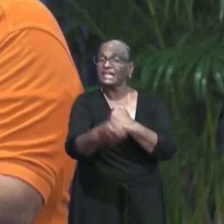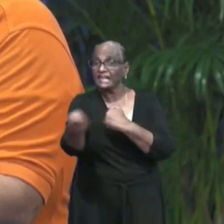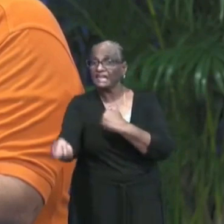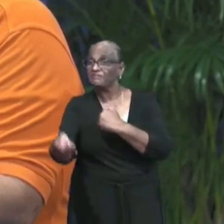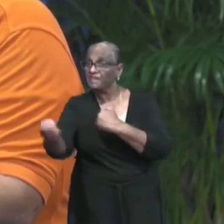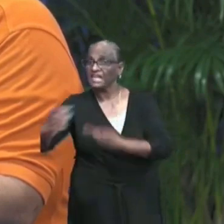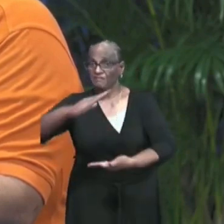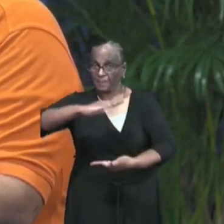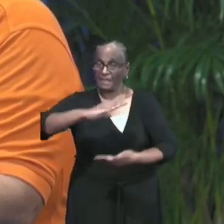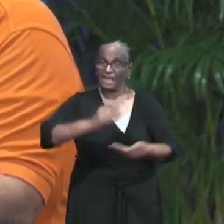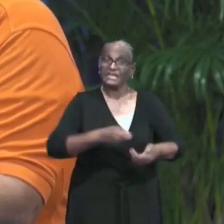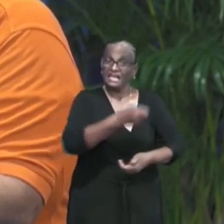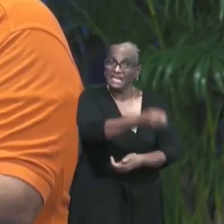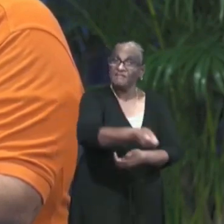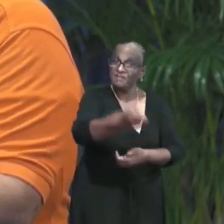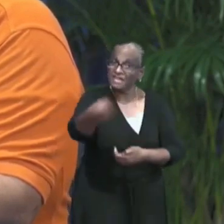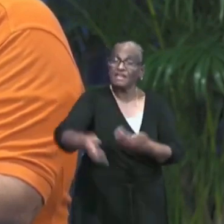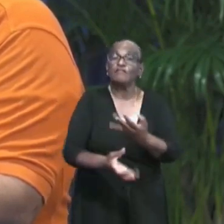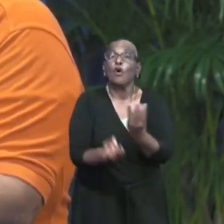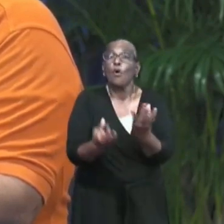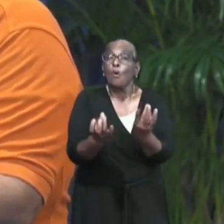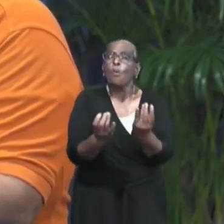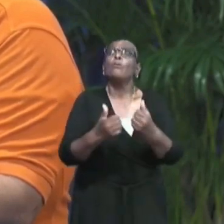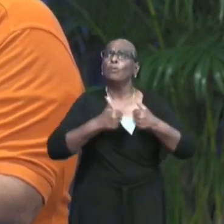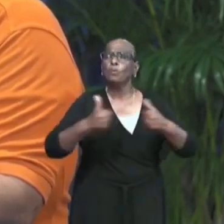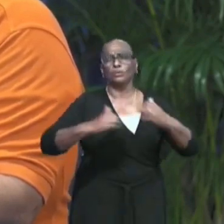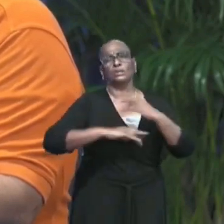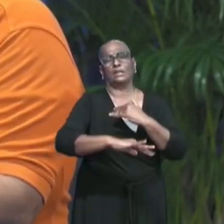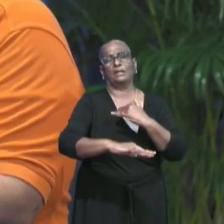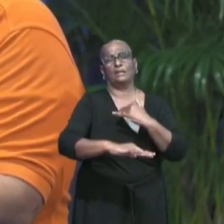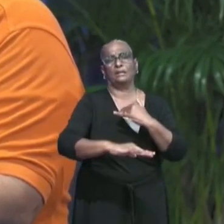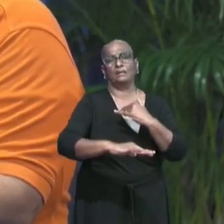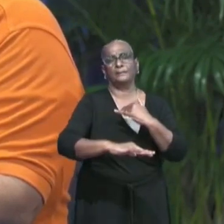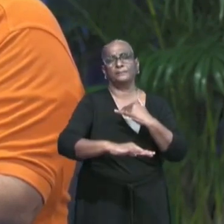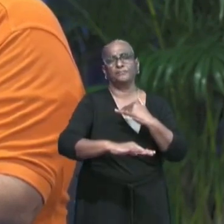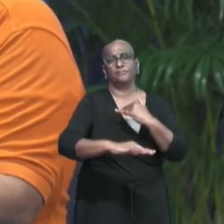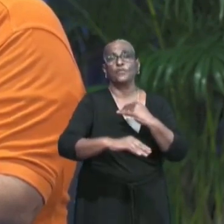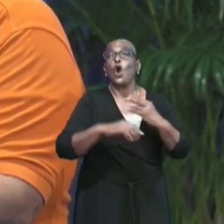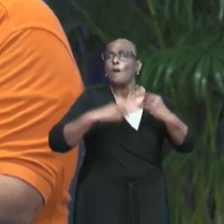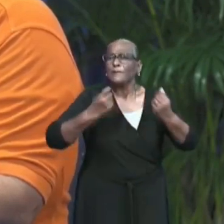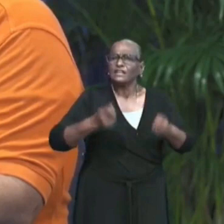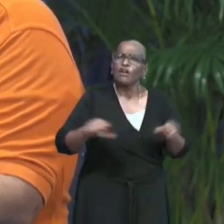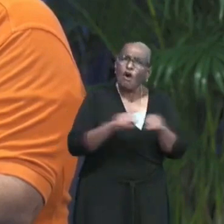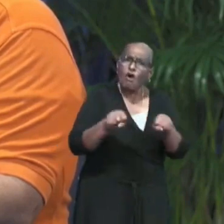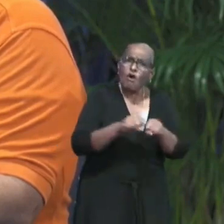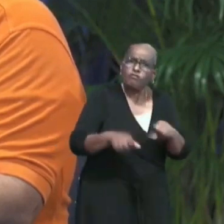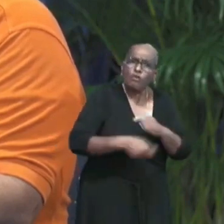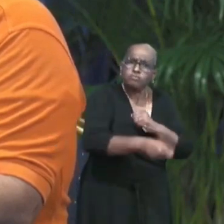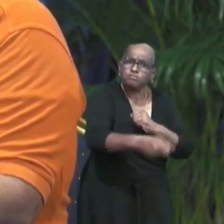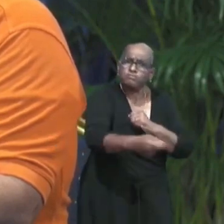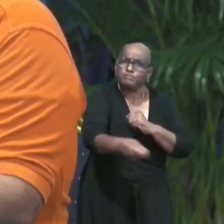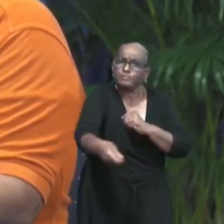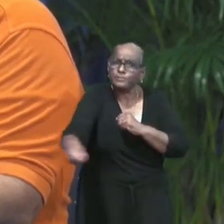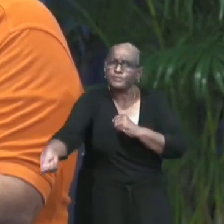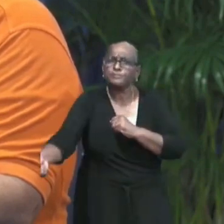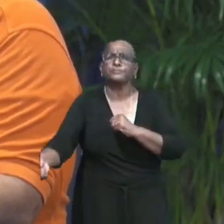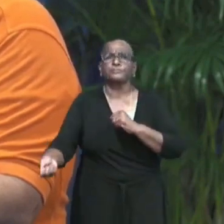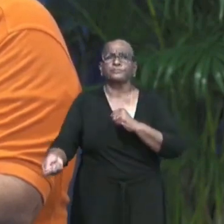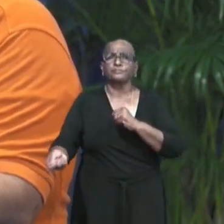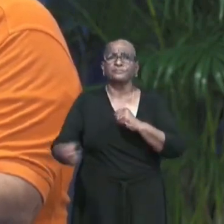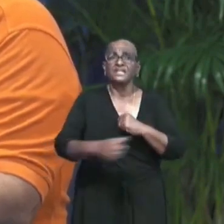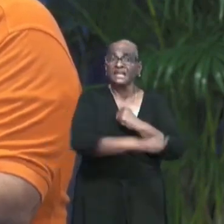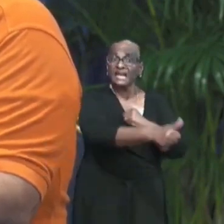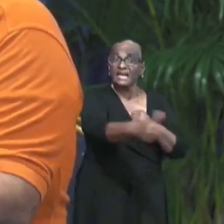efficiënte en adequate wijze te verdelen omdat natuurlijk het vlak gaat verlopen en dat